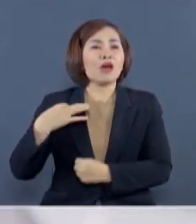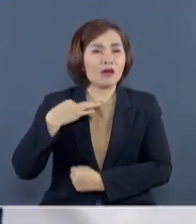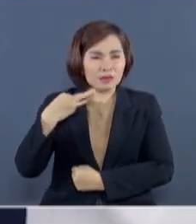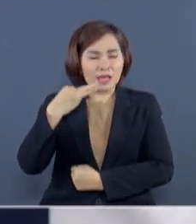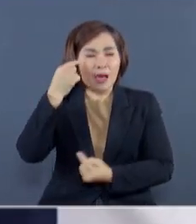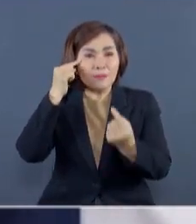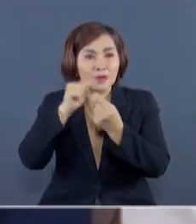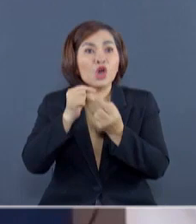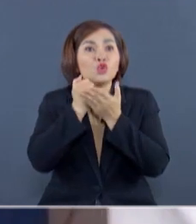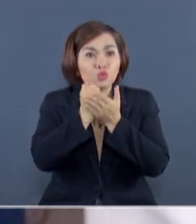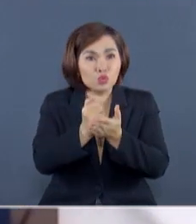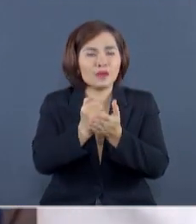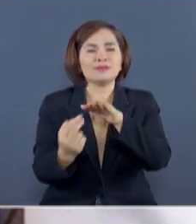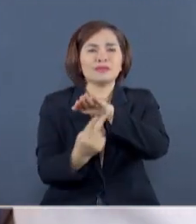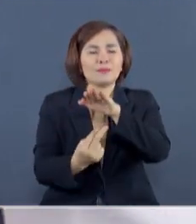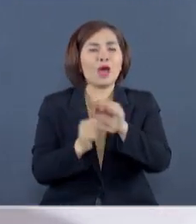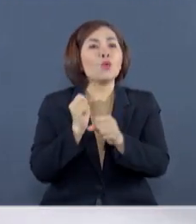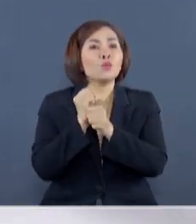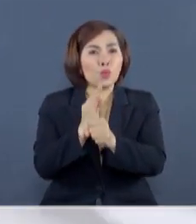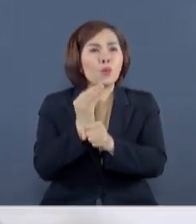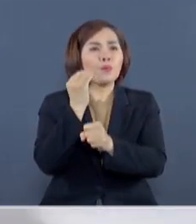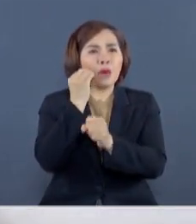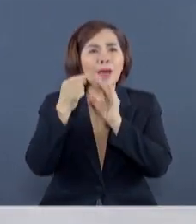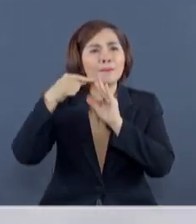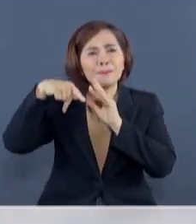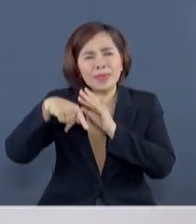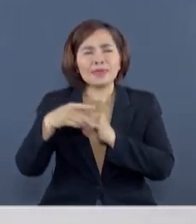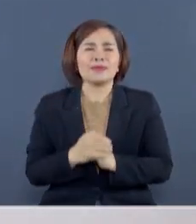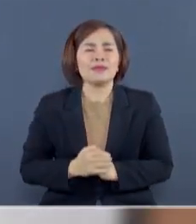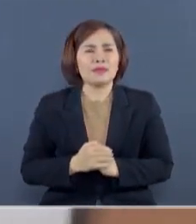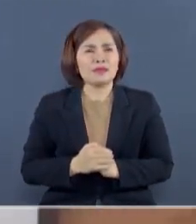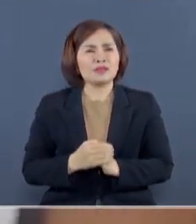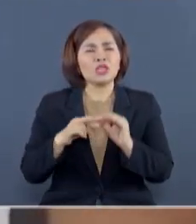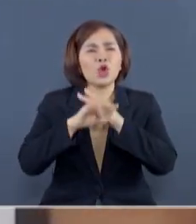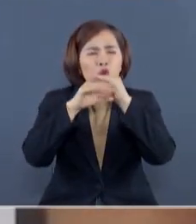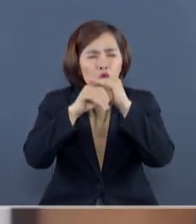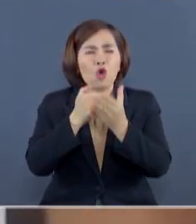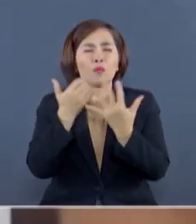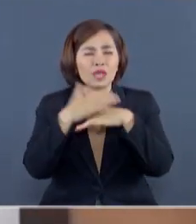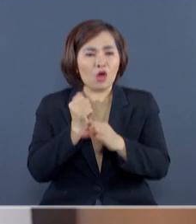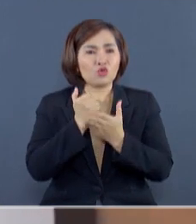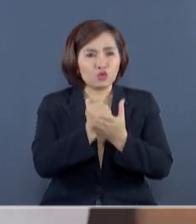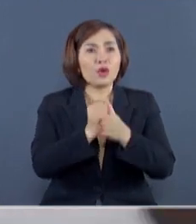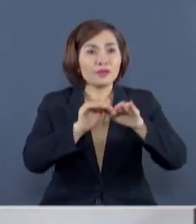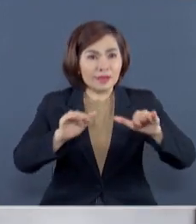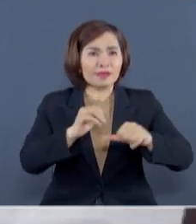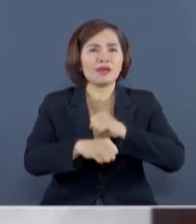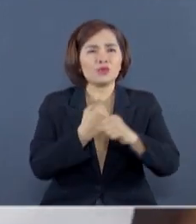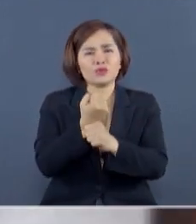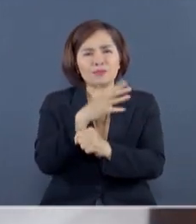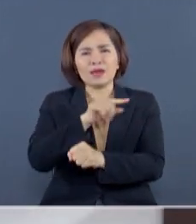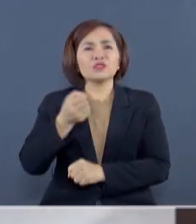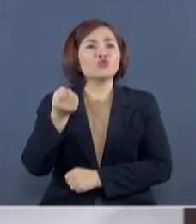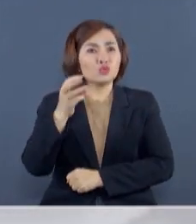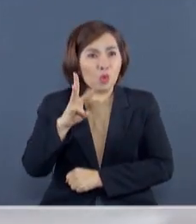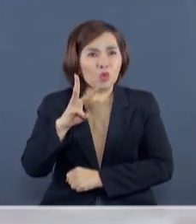เหลือสะพานบุญบ้านเพและเพจซูมระยองค่ะไปช่วยเด็กหญิงอายุ15และ16ปีที่บ้านพักแห่งหนึ่งในต